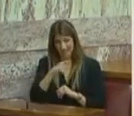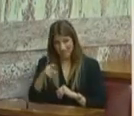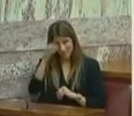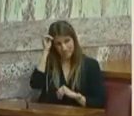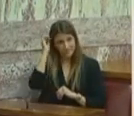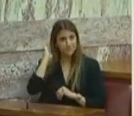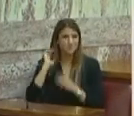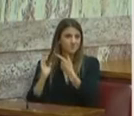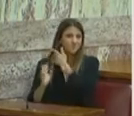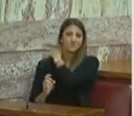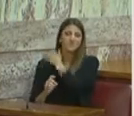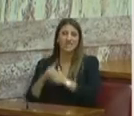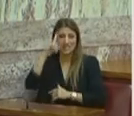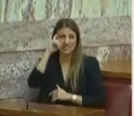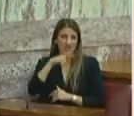Ως γνωστόν...